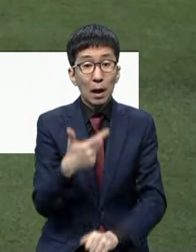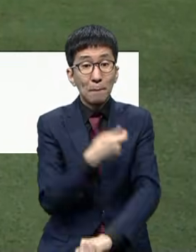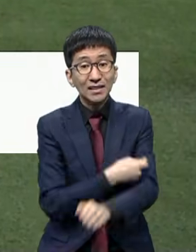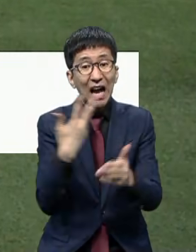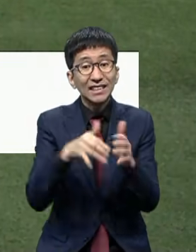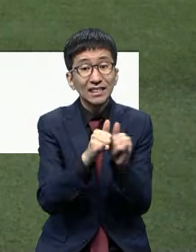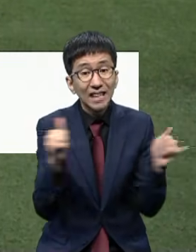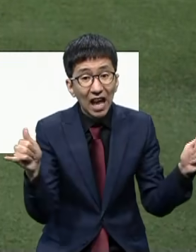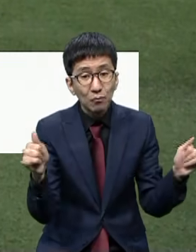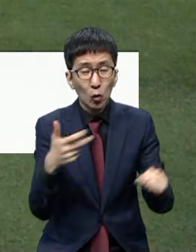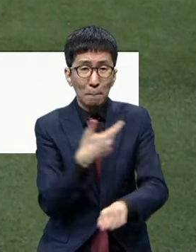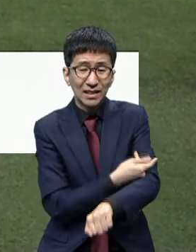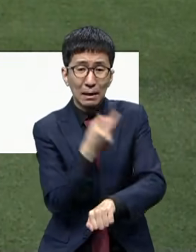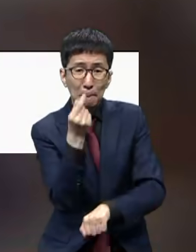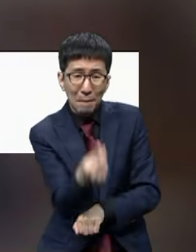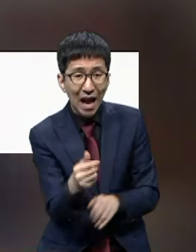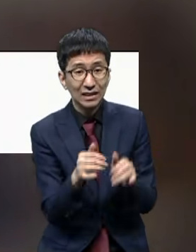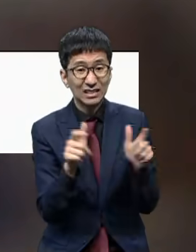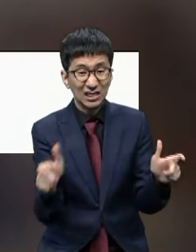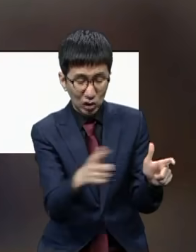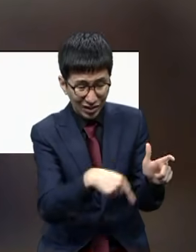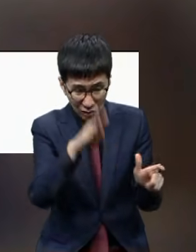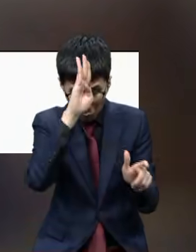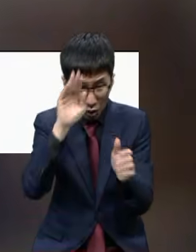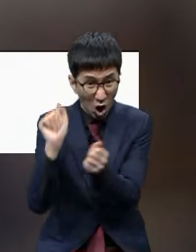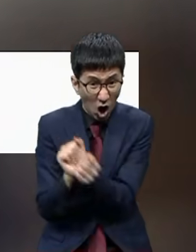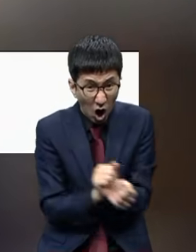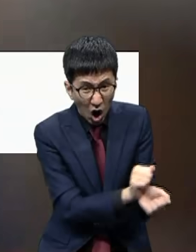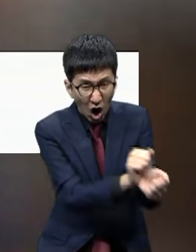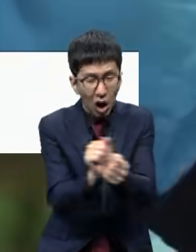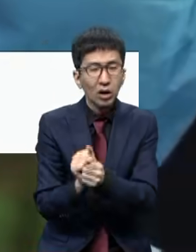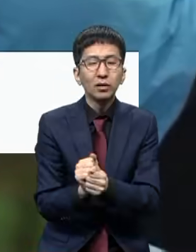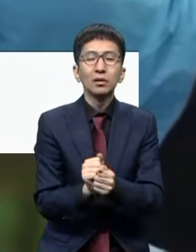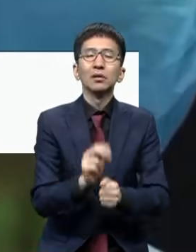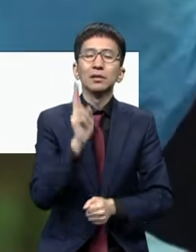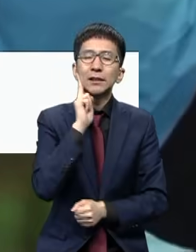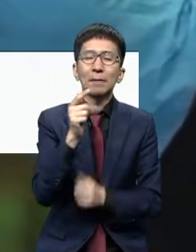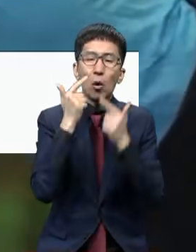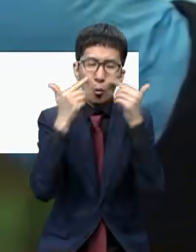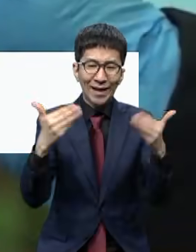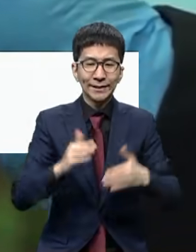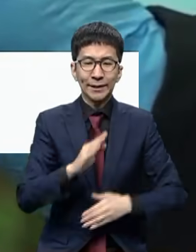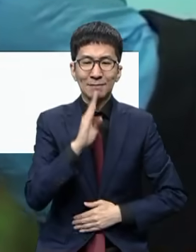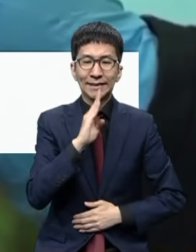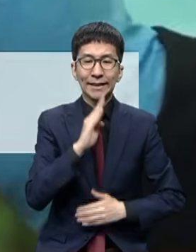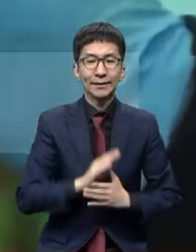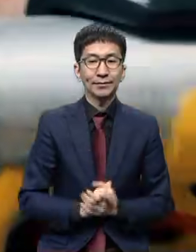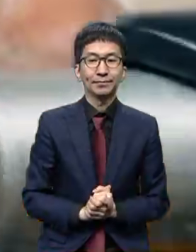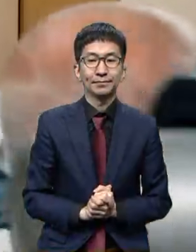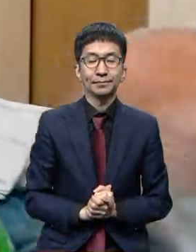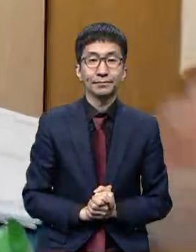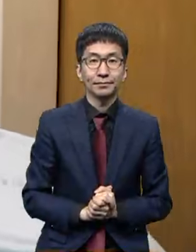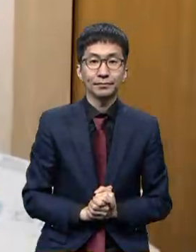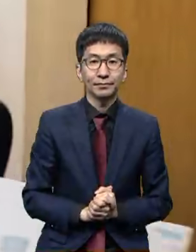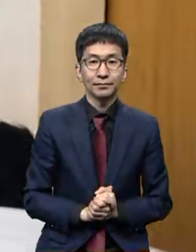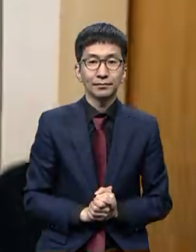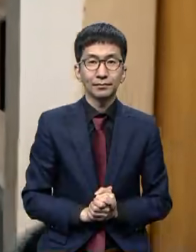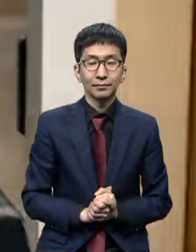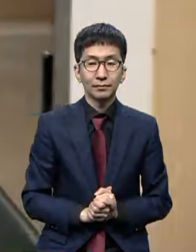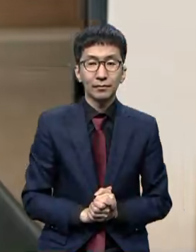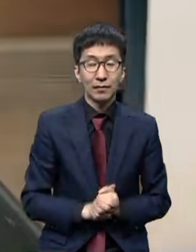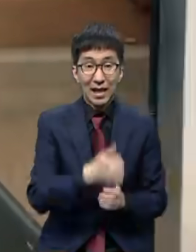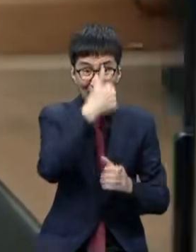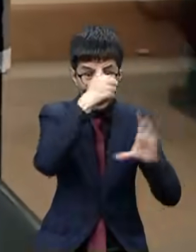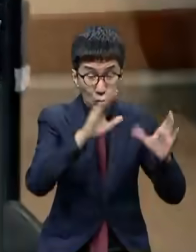be an increase in cases among unvaccinated Americans and in communities with low vaccination rates. 이런 틈을 타